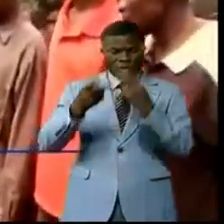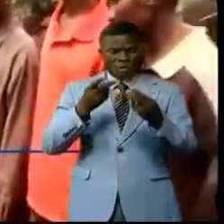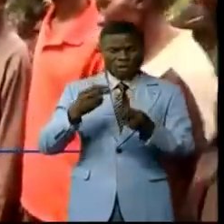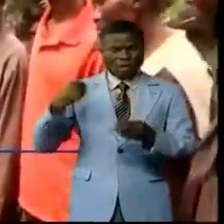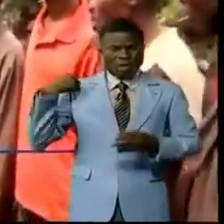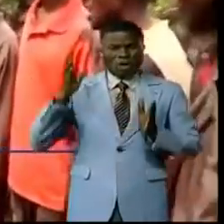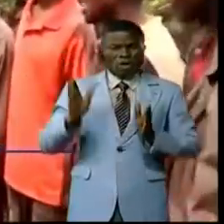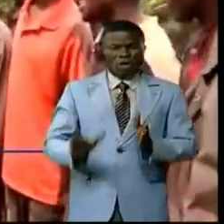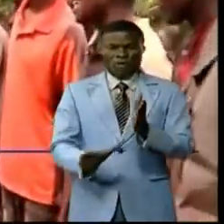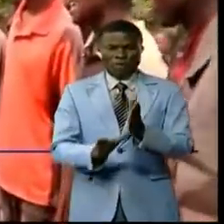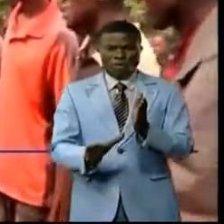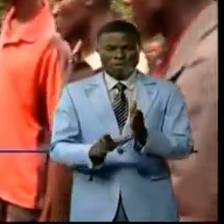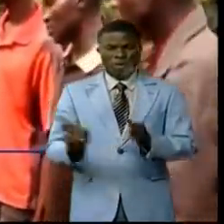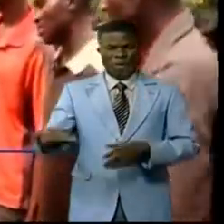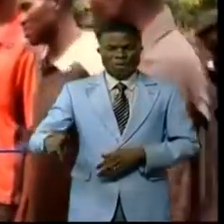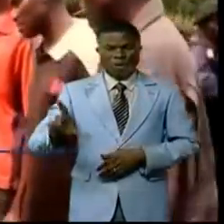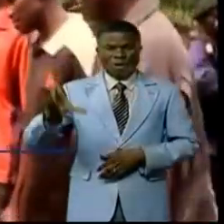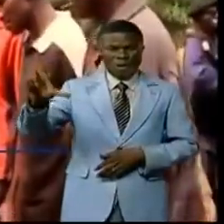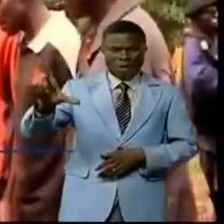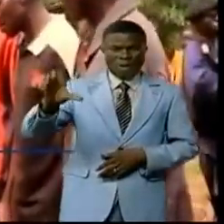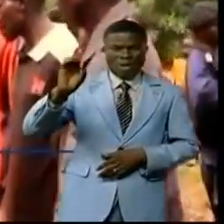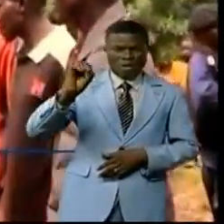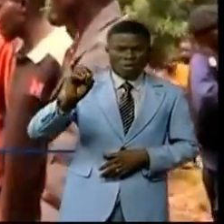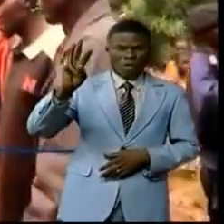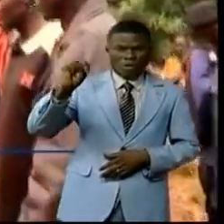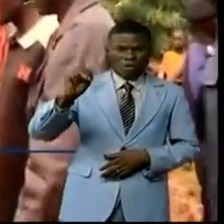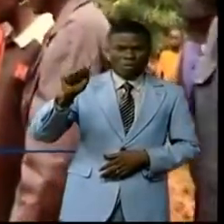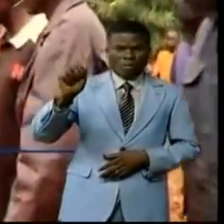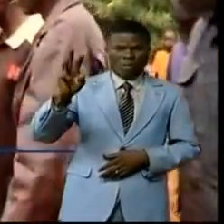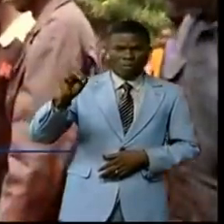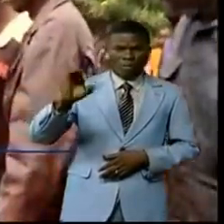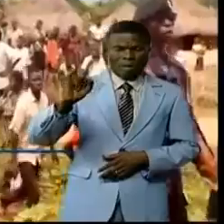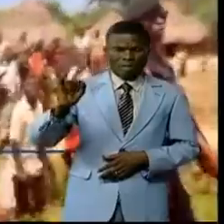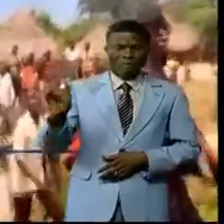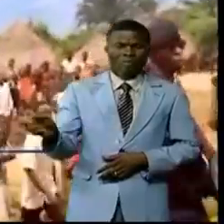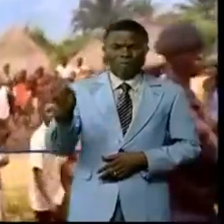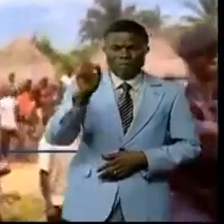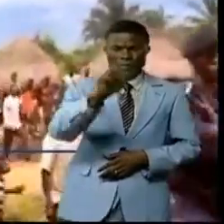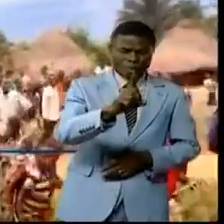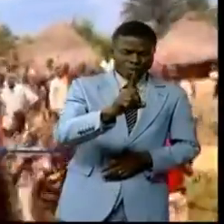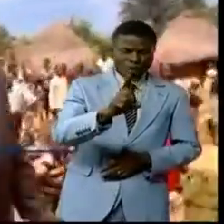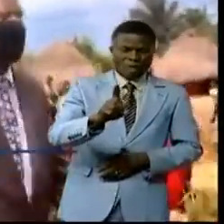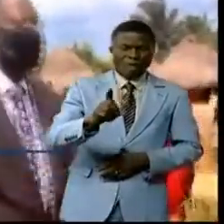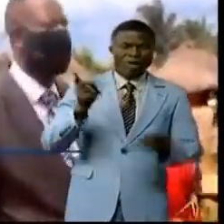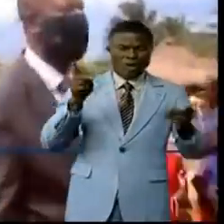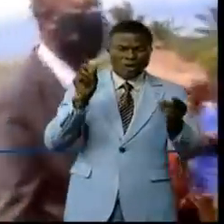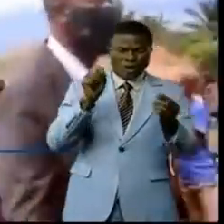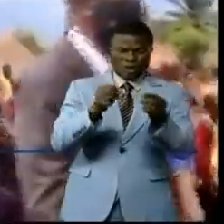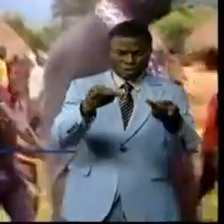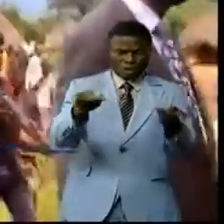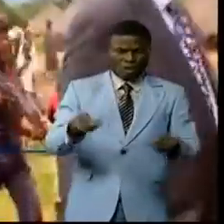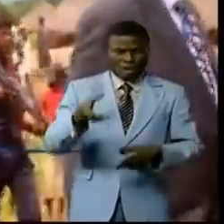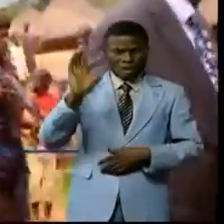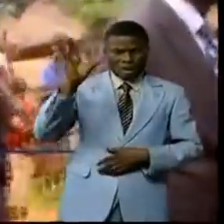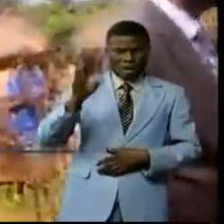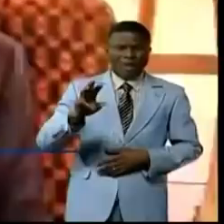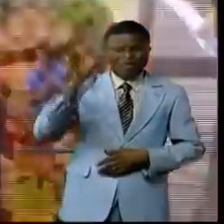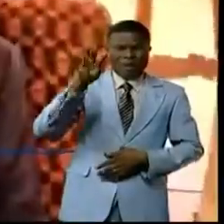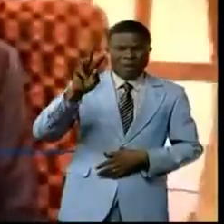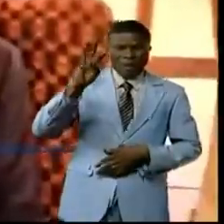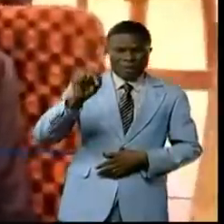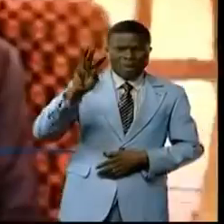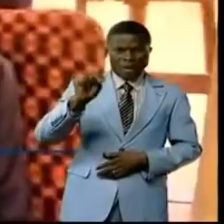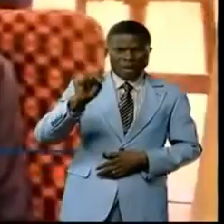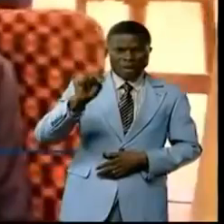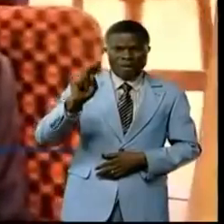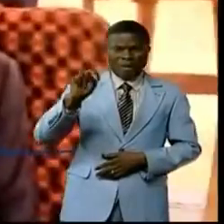gouverneur intérimaire de la province de Lomami s'était déplacé de Kabinda, chef-lieu de la province de Lomami, vers la localité d'Enzaji. C'est 12